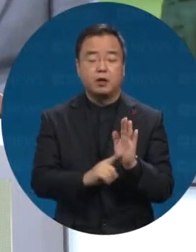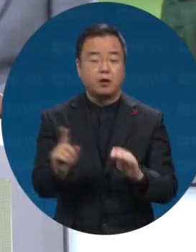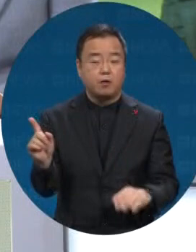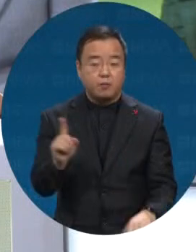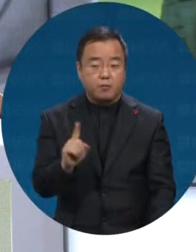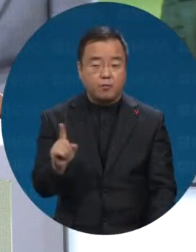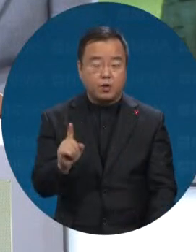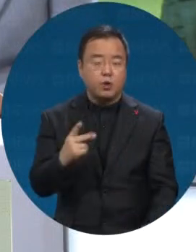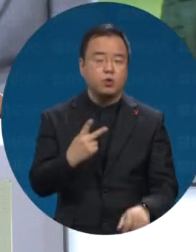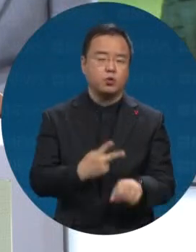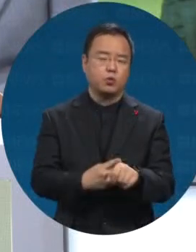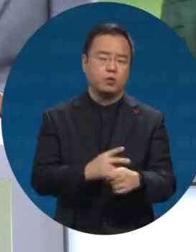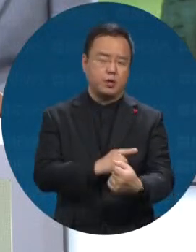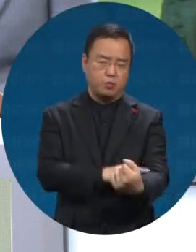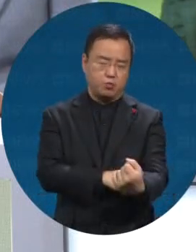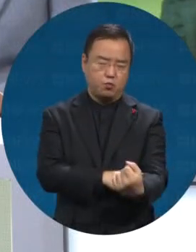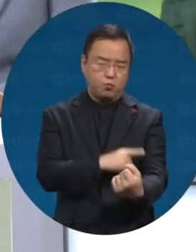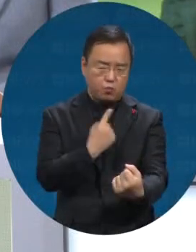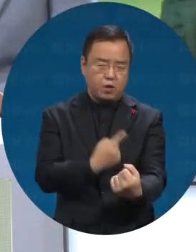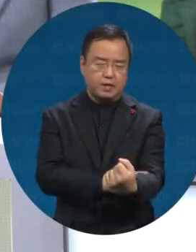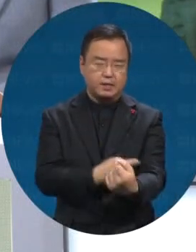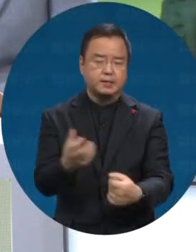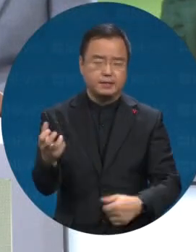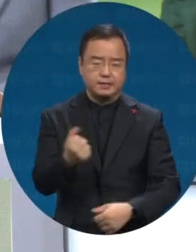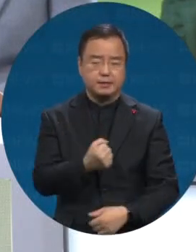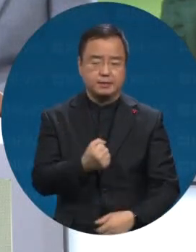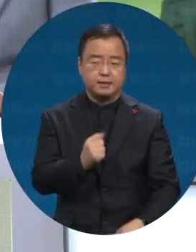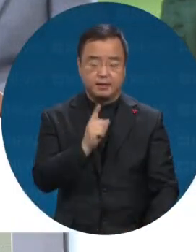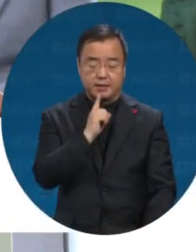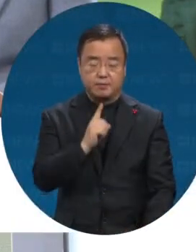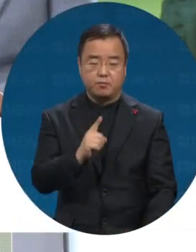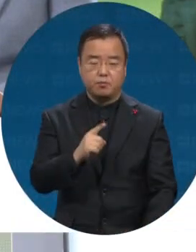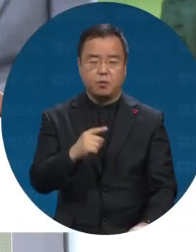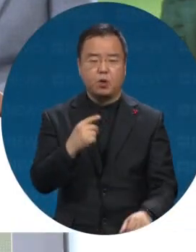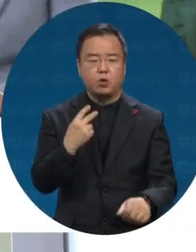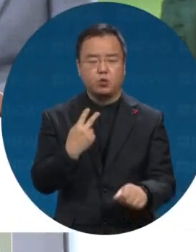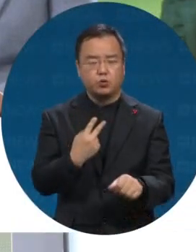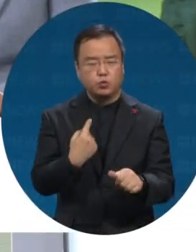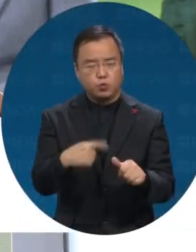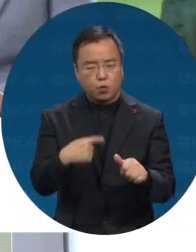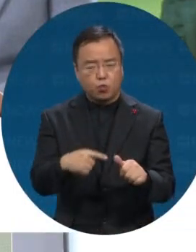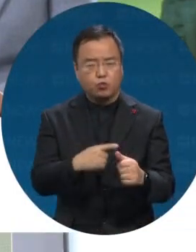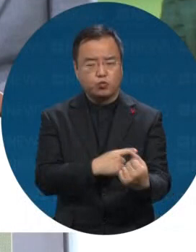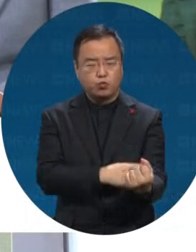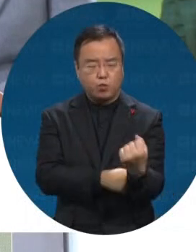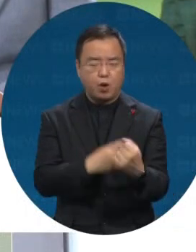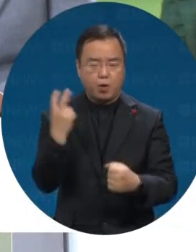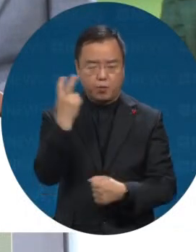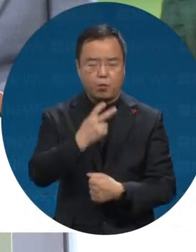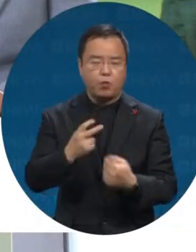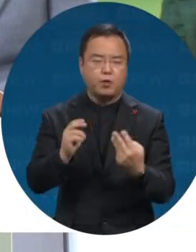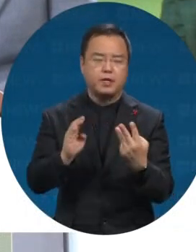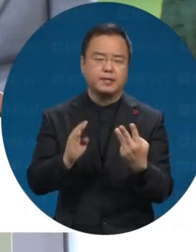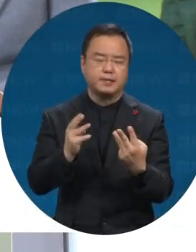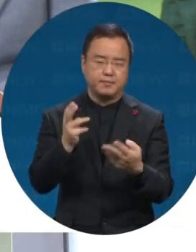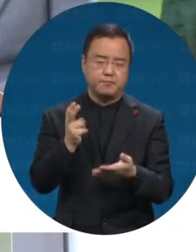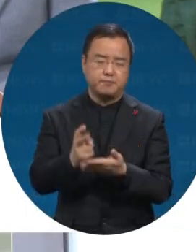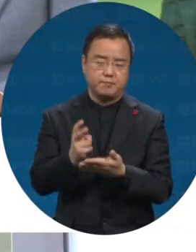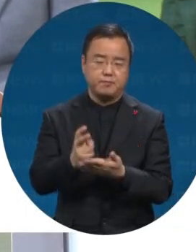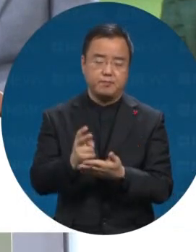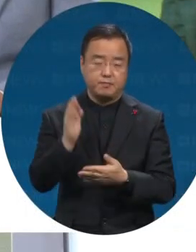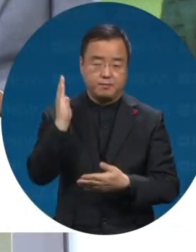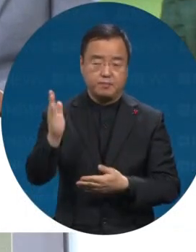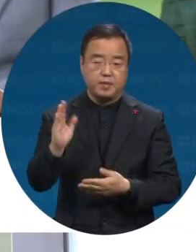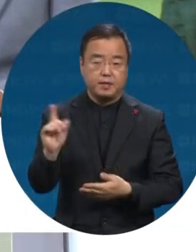당연한 교사 권리 찾기였습니다 특히 교육보호 3법 개정을 교육권보호 3법 개정을 강하게 요구하고 있는데